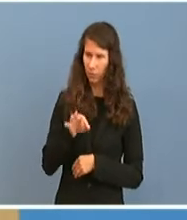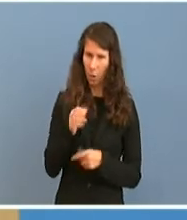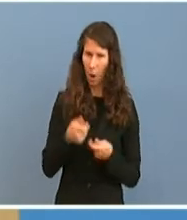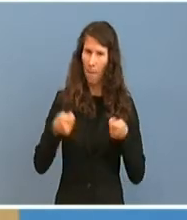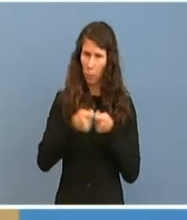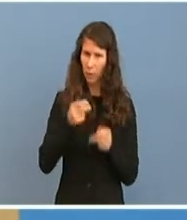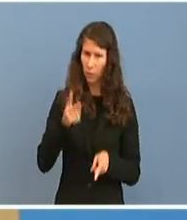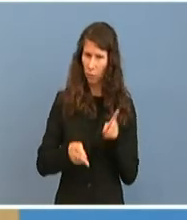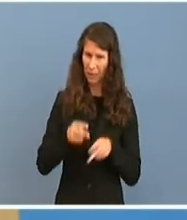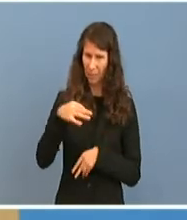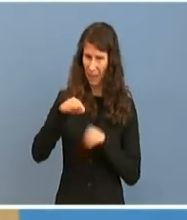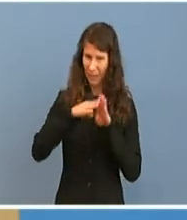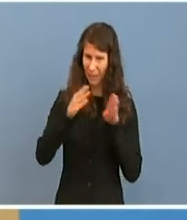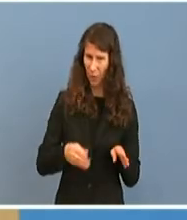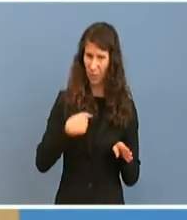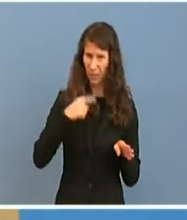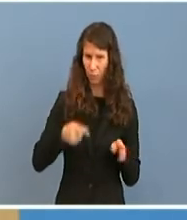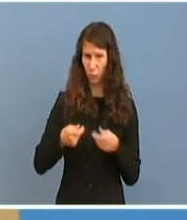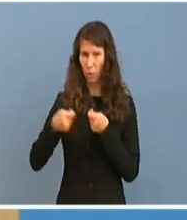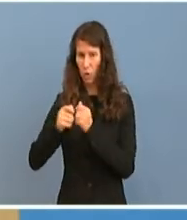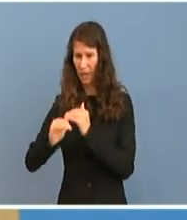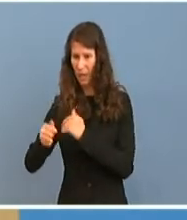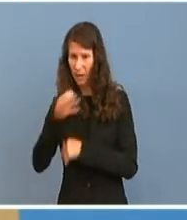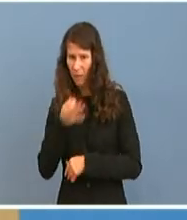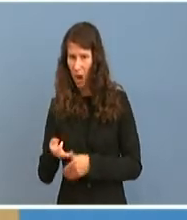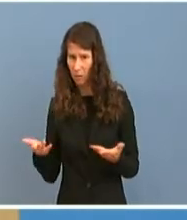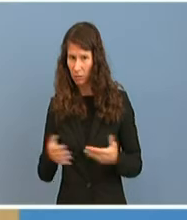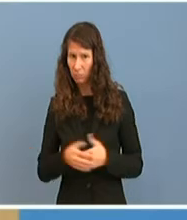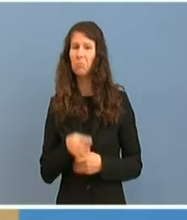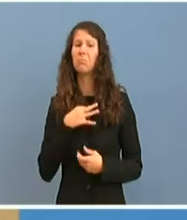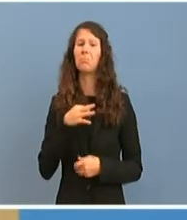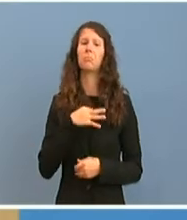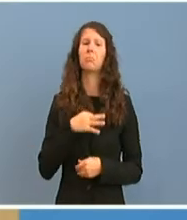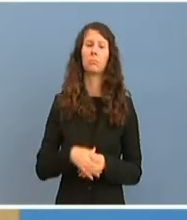Bundesjustizministeriums zu bekommen, müsste ich mich an die Bundesländer wenden. Aha.